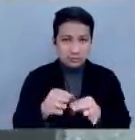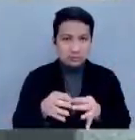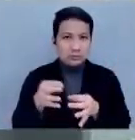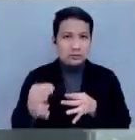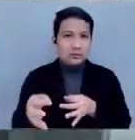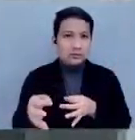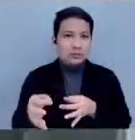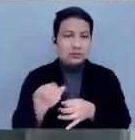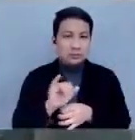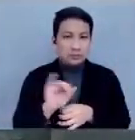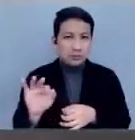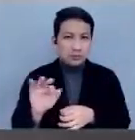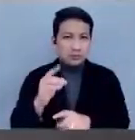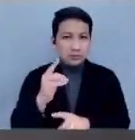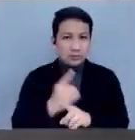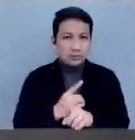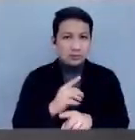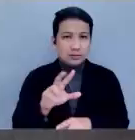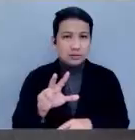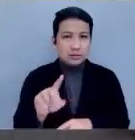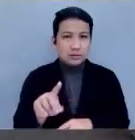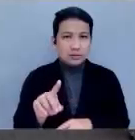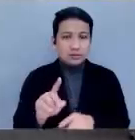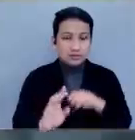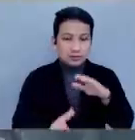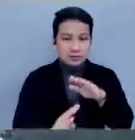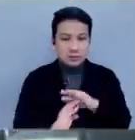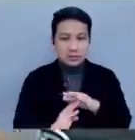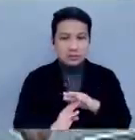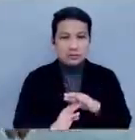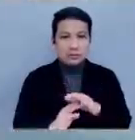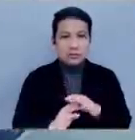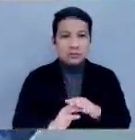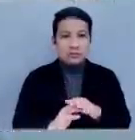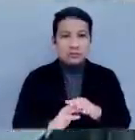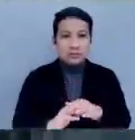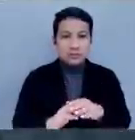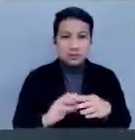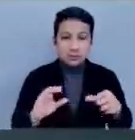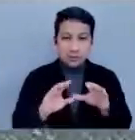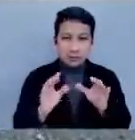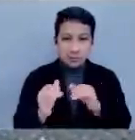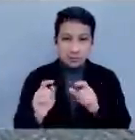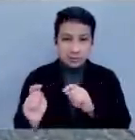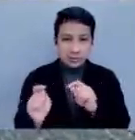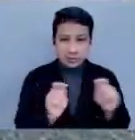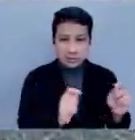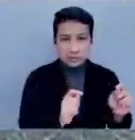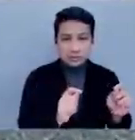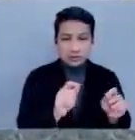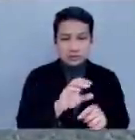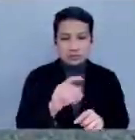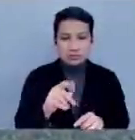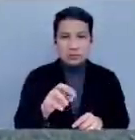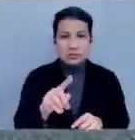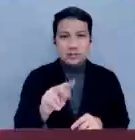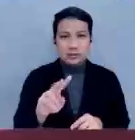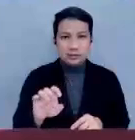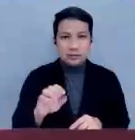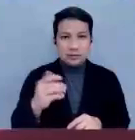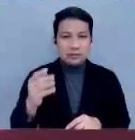itutuloy sa December 31 ang deadline ng consolidation. Nagbabalita mula sa frontline, Maricel Halili, News